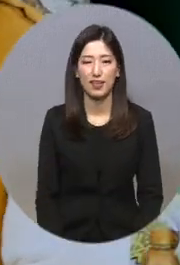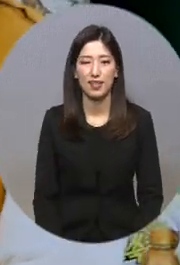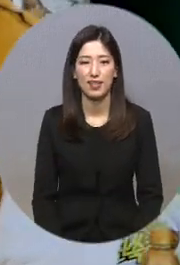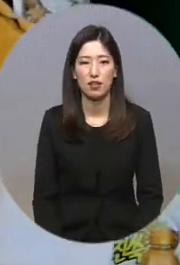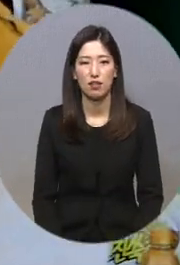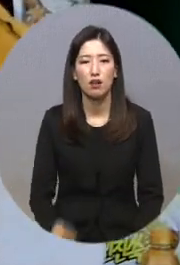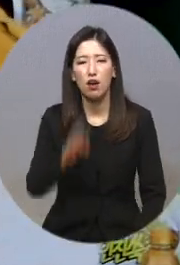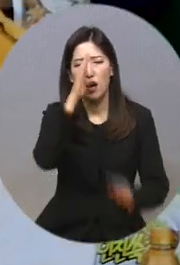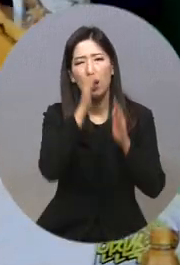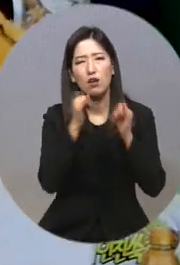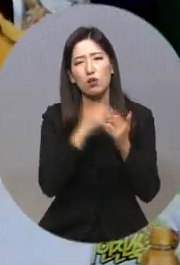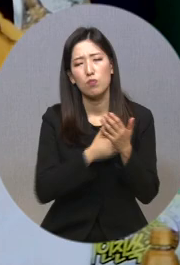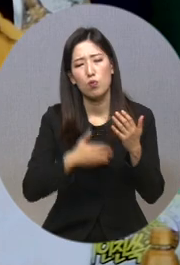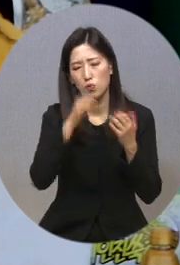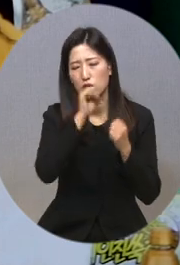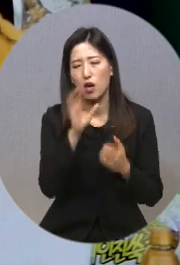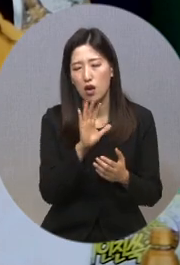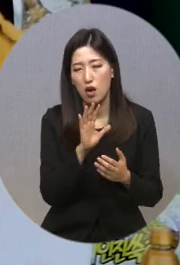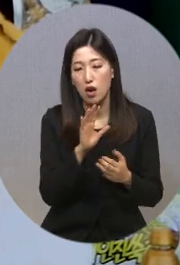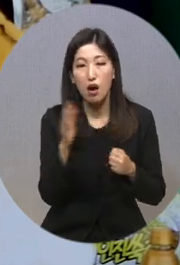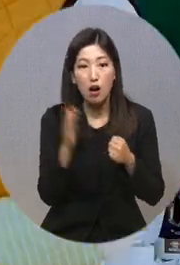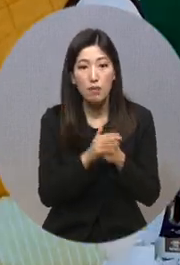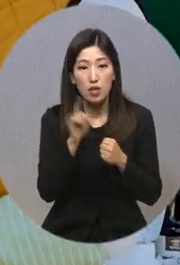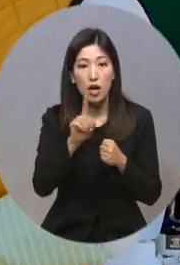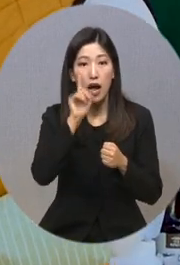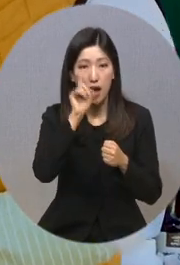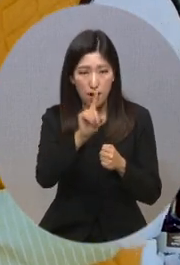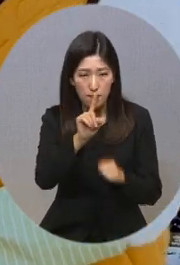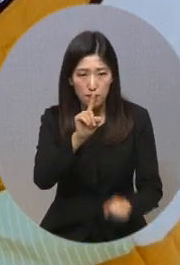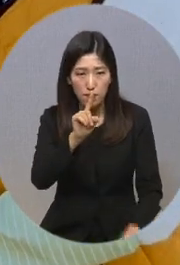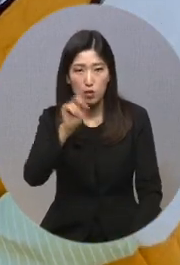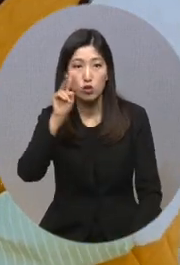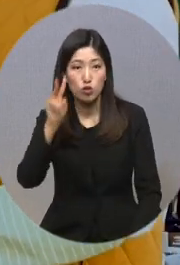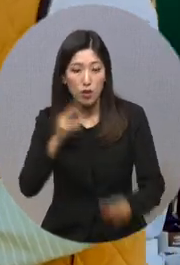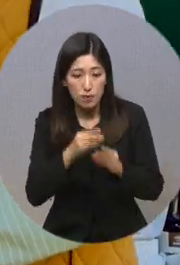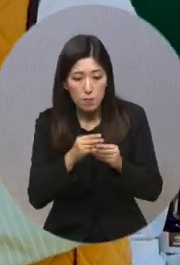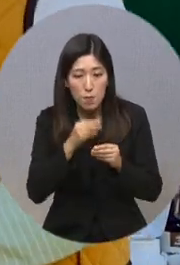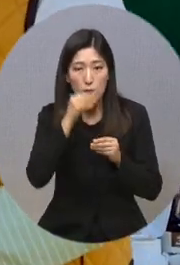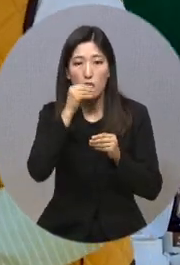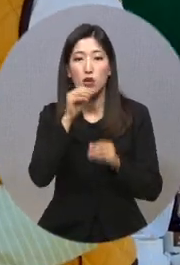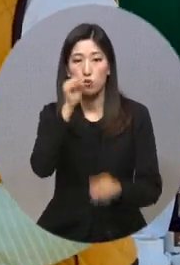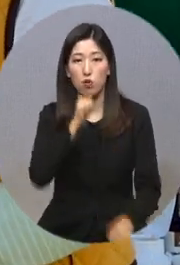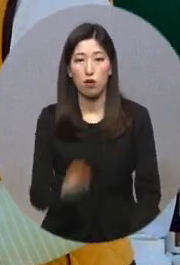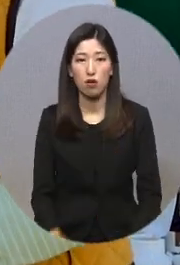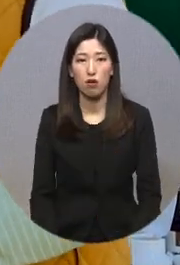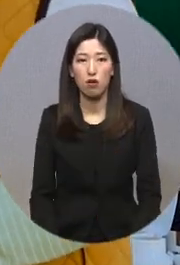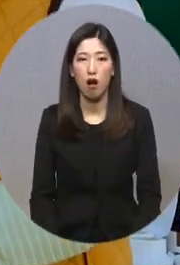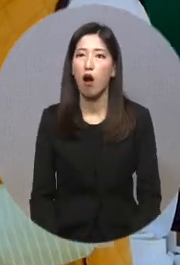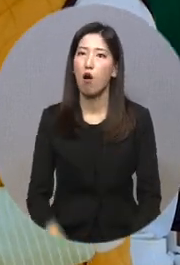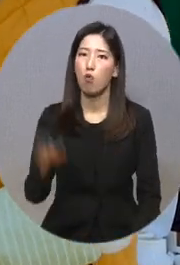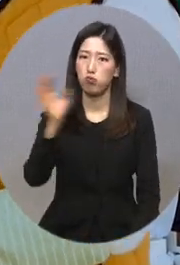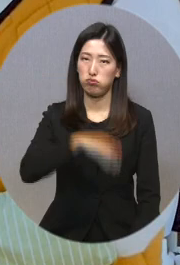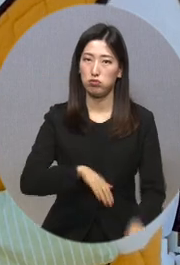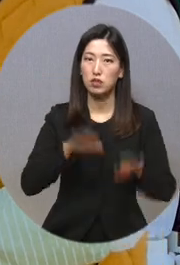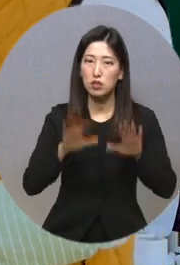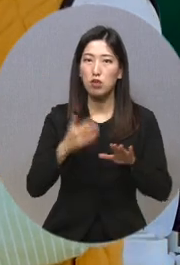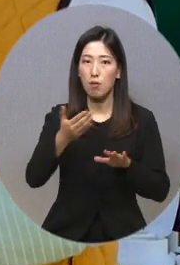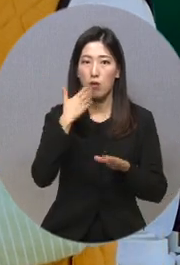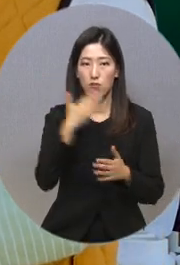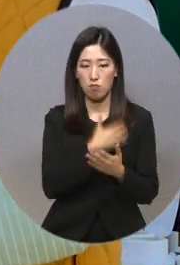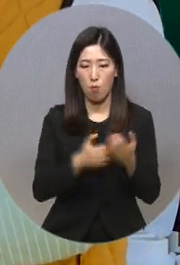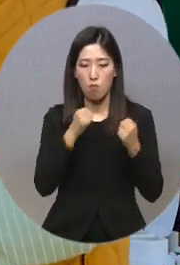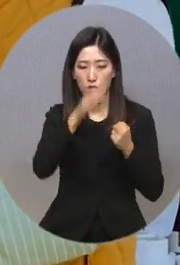환자분들이 이제 몸이 안 좋기 때문에 이거를 이제 한두 포씩 하루에 드시는 것이 좋고 일반인들은 지금 이 시국에는